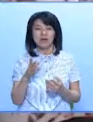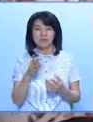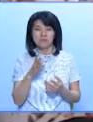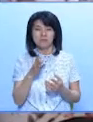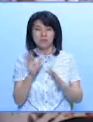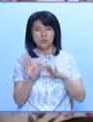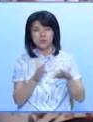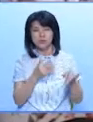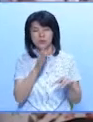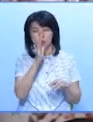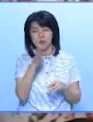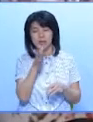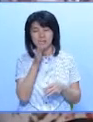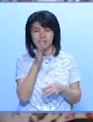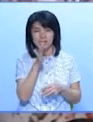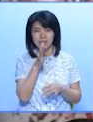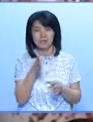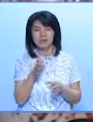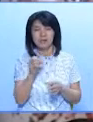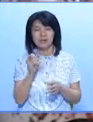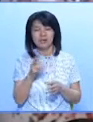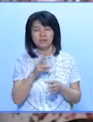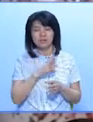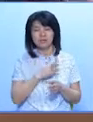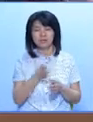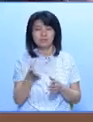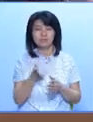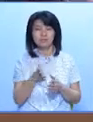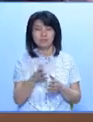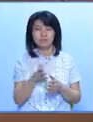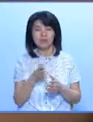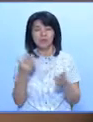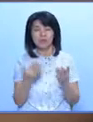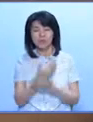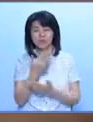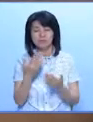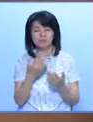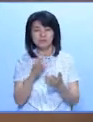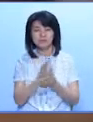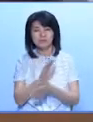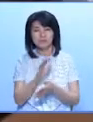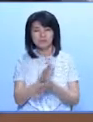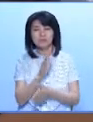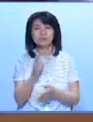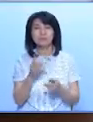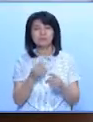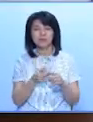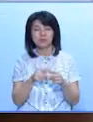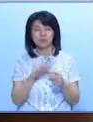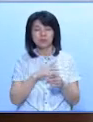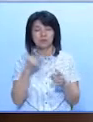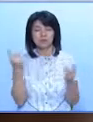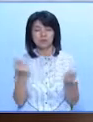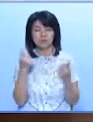порядка 5 лет. Именно столько прошло с появления предыдущего труда. В новом издании, вышедшем в преддверии 75-летия Победы в